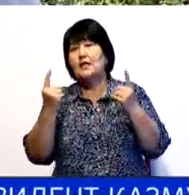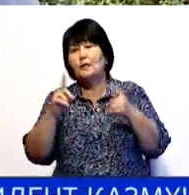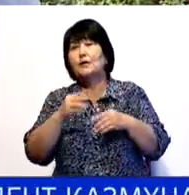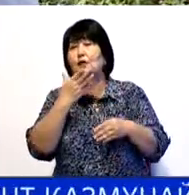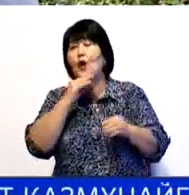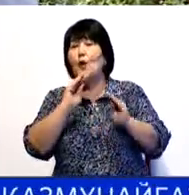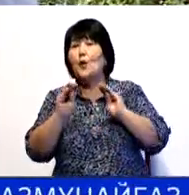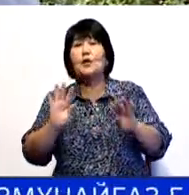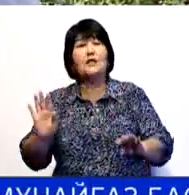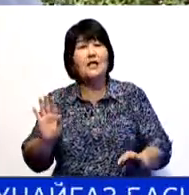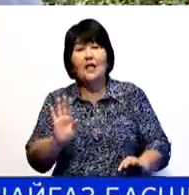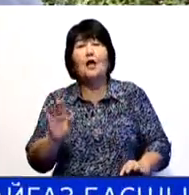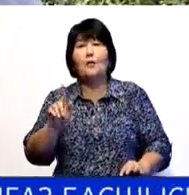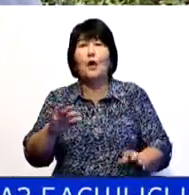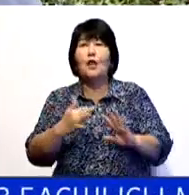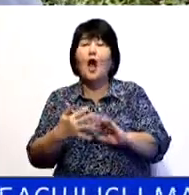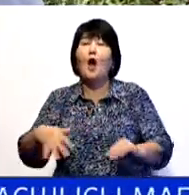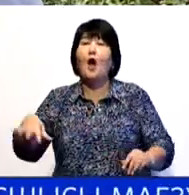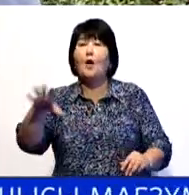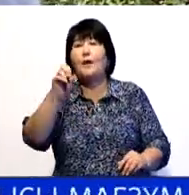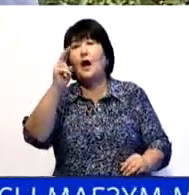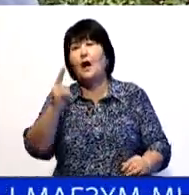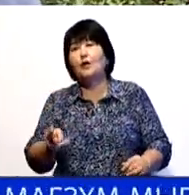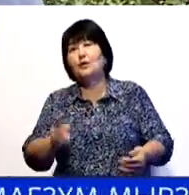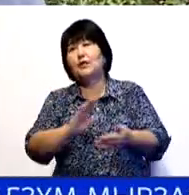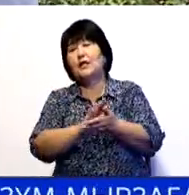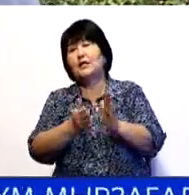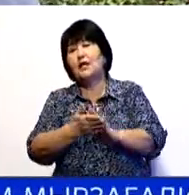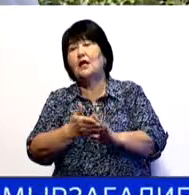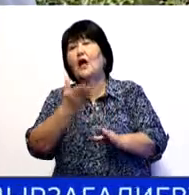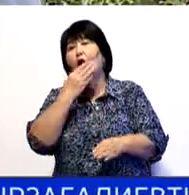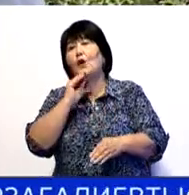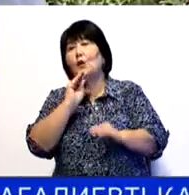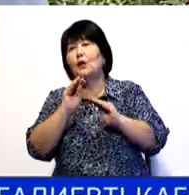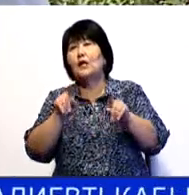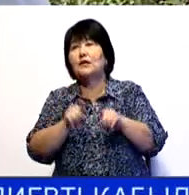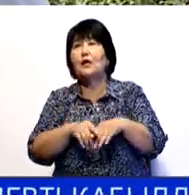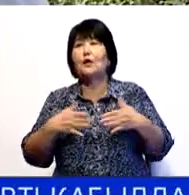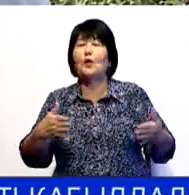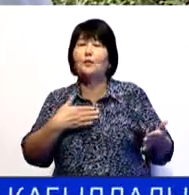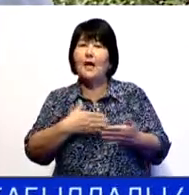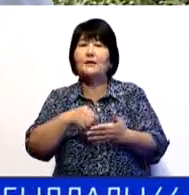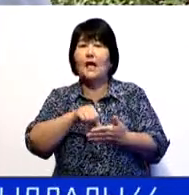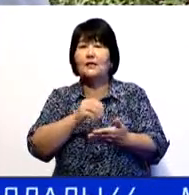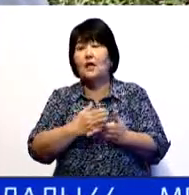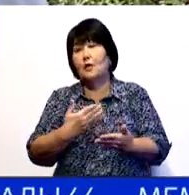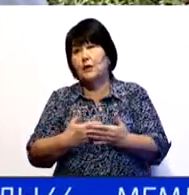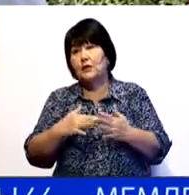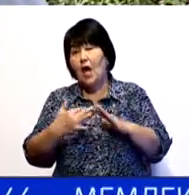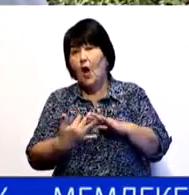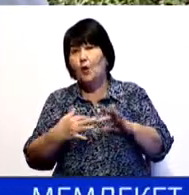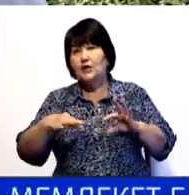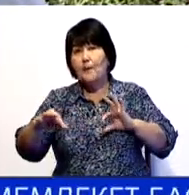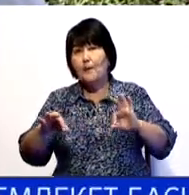көркейту жағында емес, мына ауылды әлеуметтік жағы, сосын көркейту жағына көп атсалысып жатырмын. Мысалы ауылдың